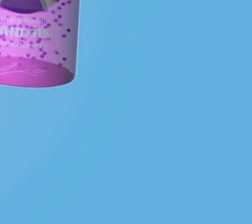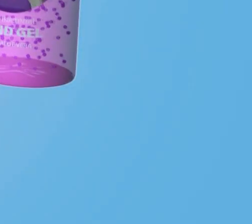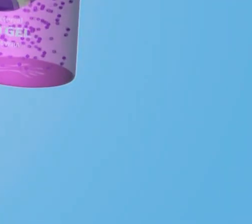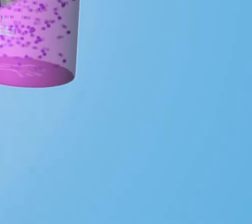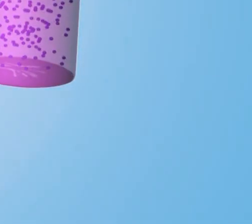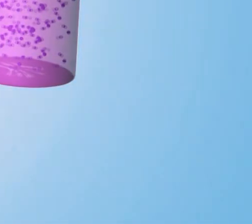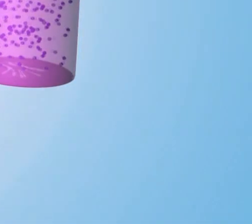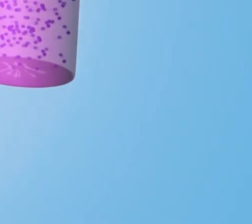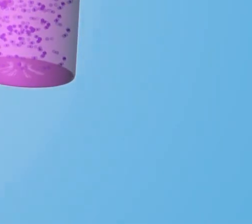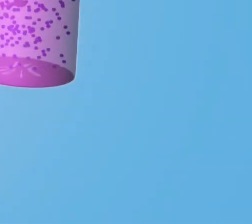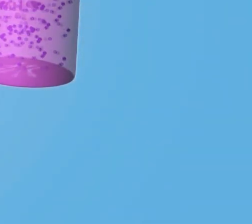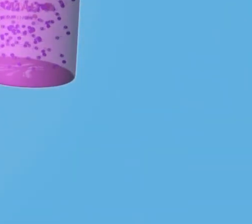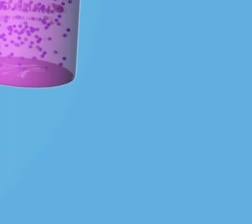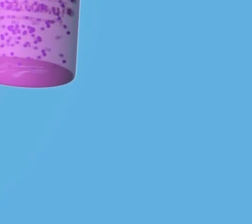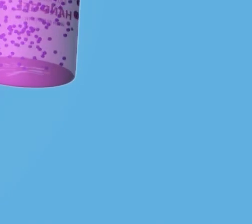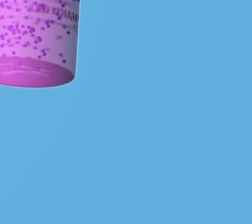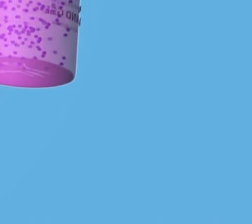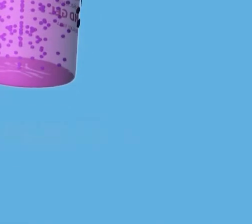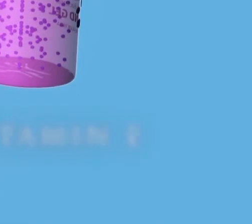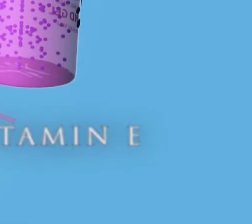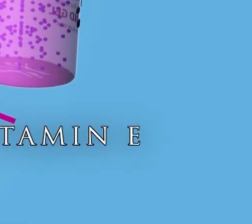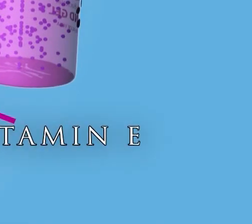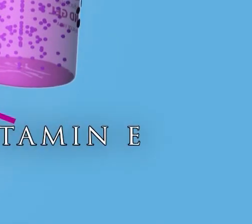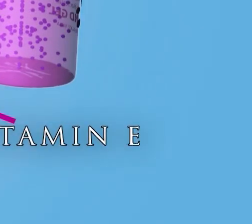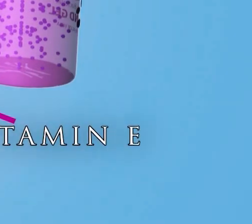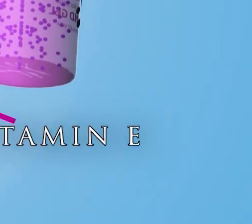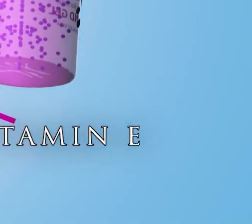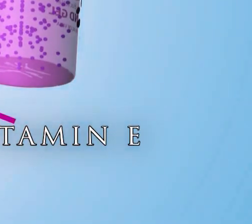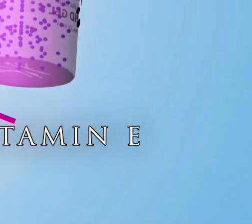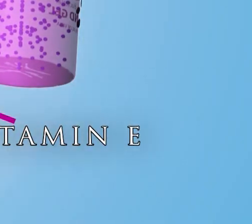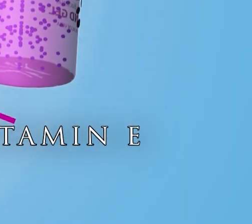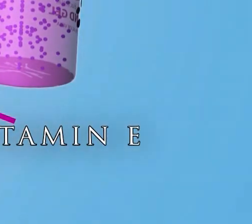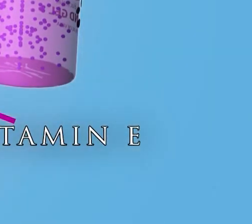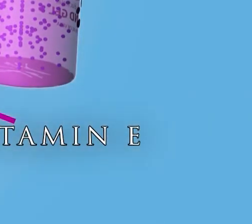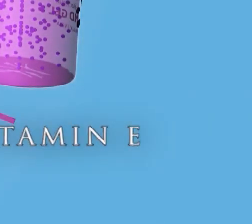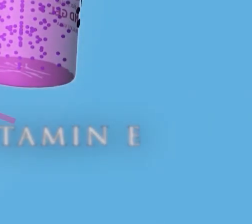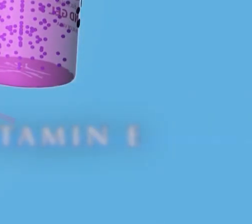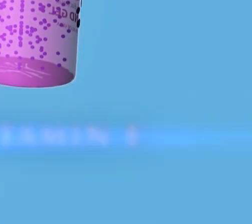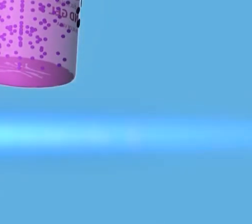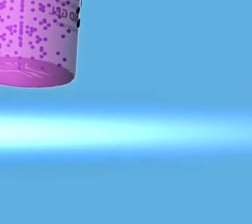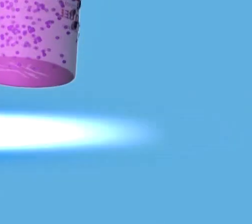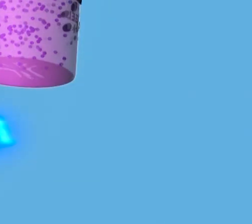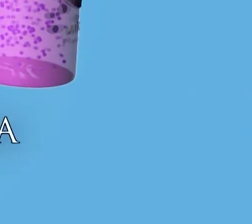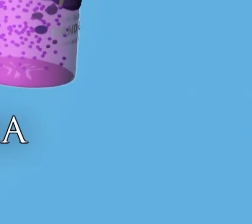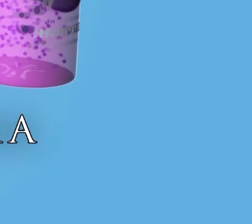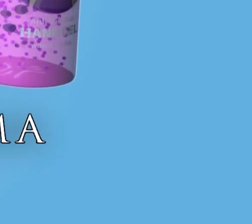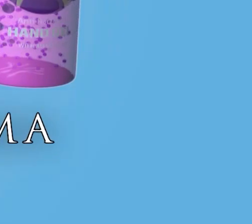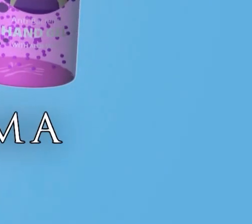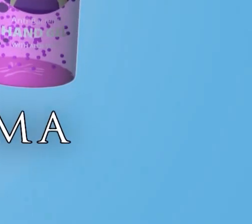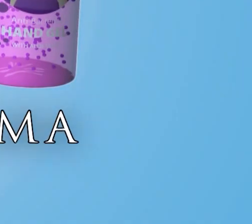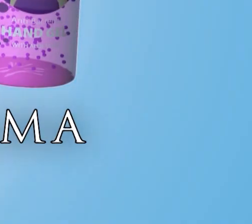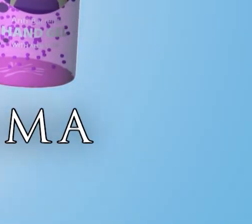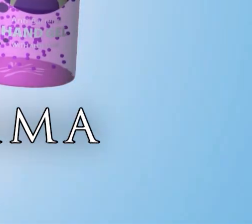Antibakterijski hengel s dodatkom aloe vera obogaćen vitaminima A, D i E. Uništava 99,9% virusa i bakterija.